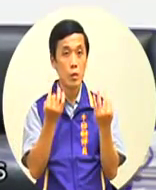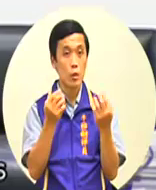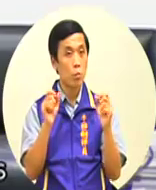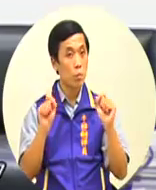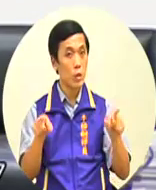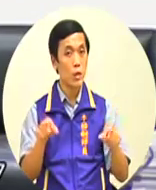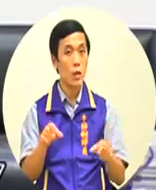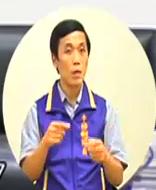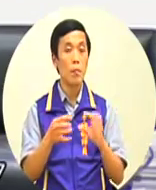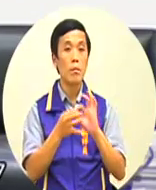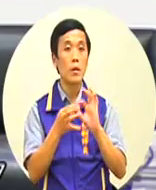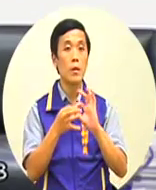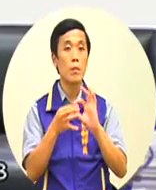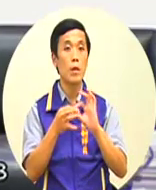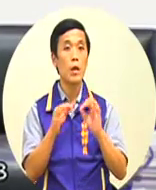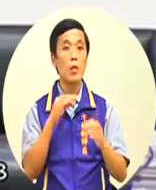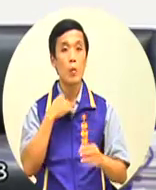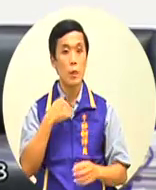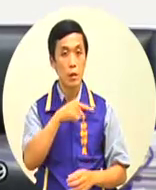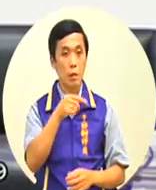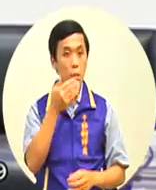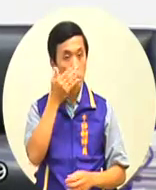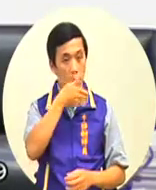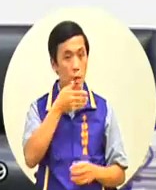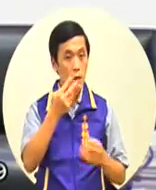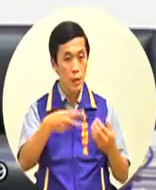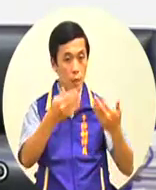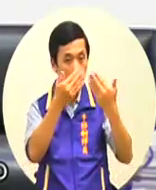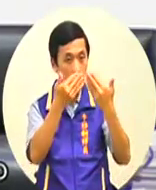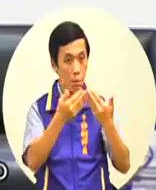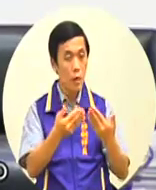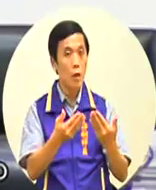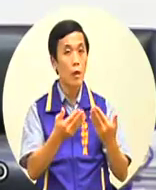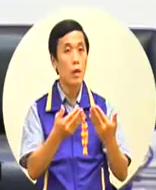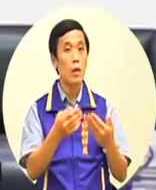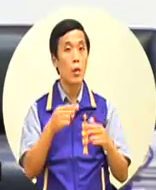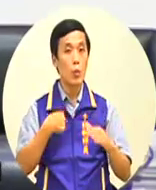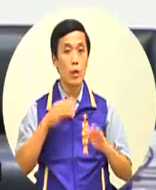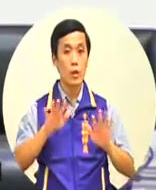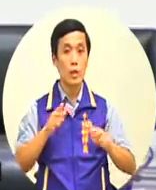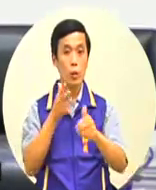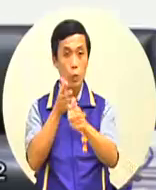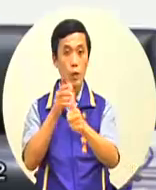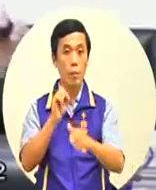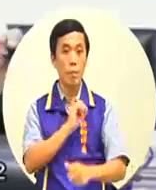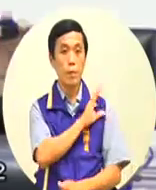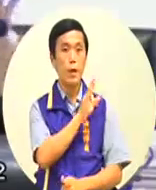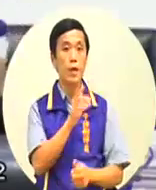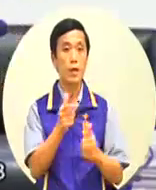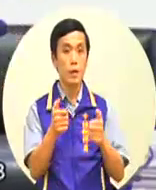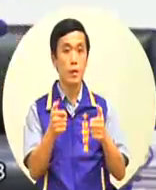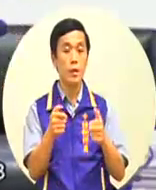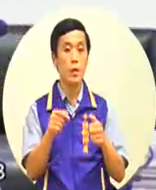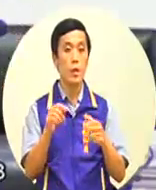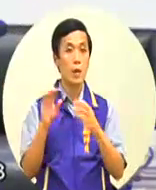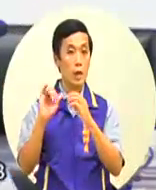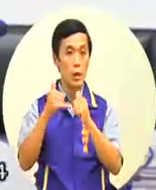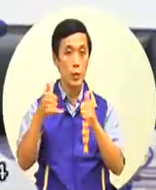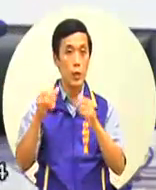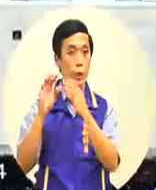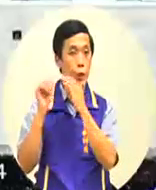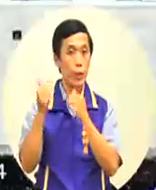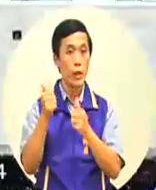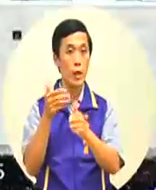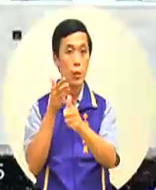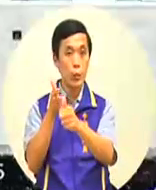太一样，没关系，私下再核对一下哈。主席，我今天质询到此为止，好，谢谢。 好，谢谢萧议员的质